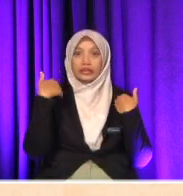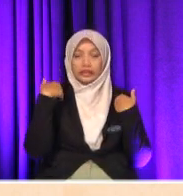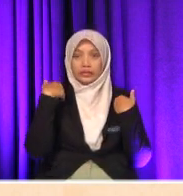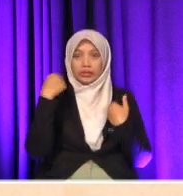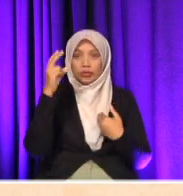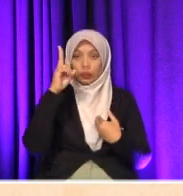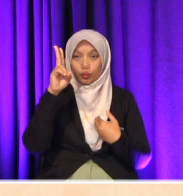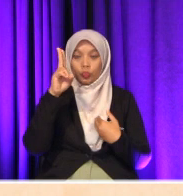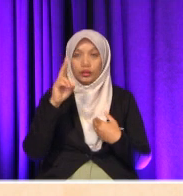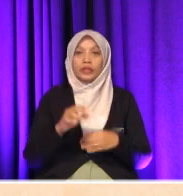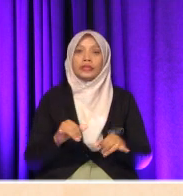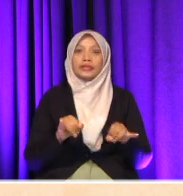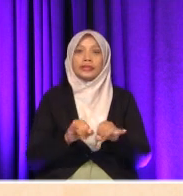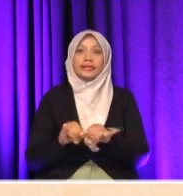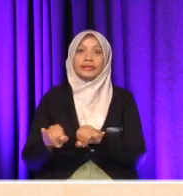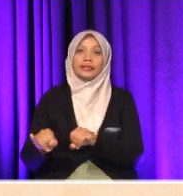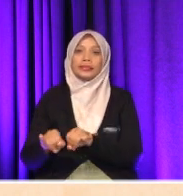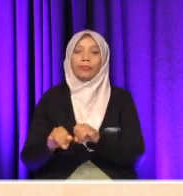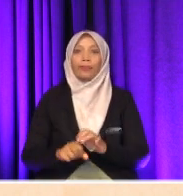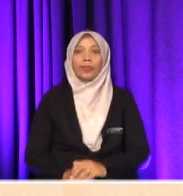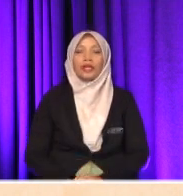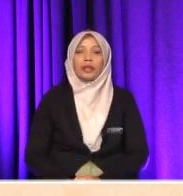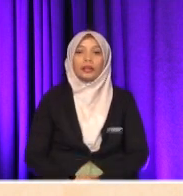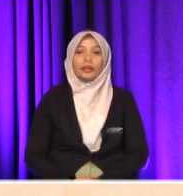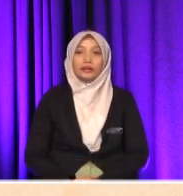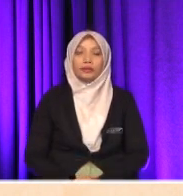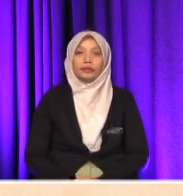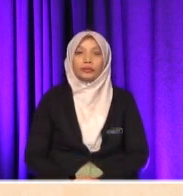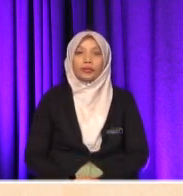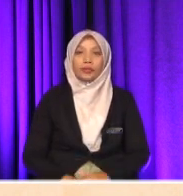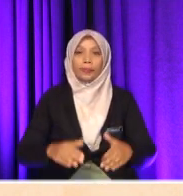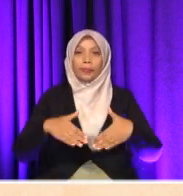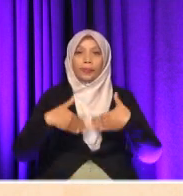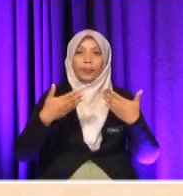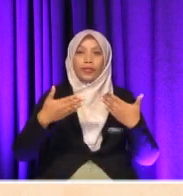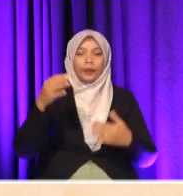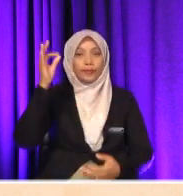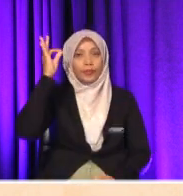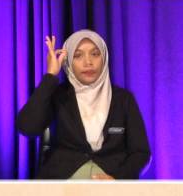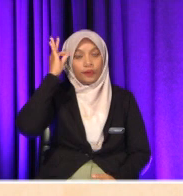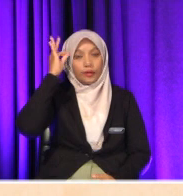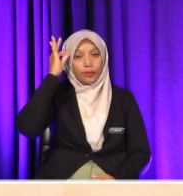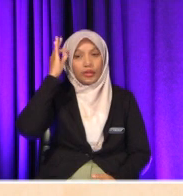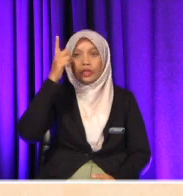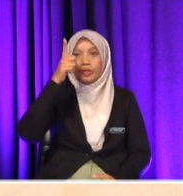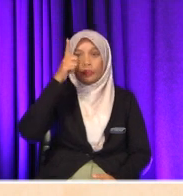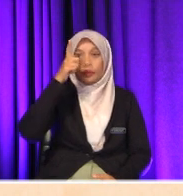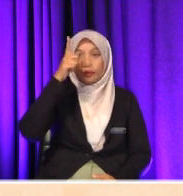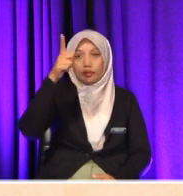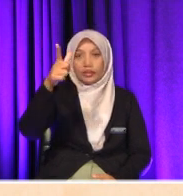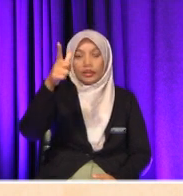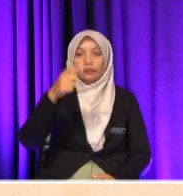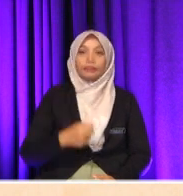elas sistem terus ke sistem terus nih macam mana cara kita perlu melihat